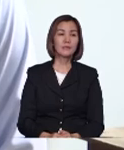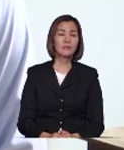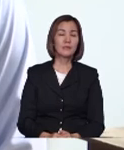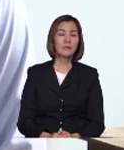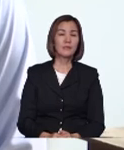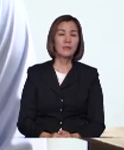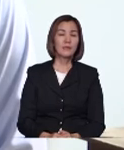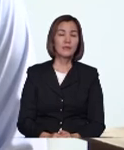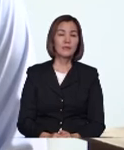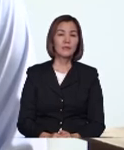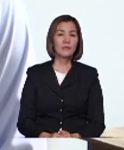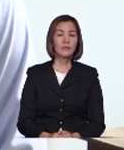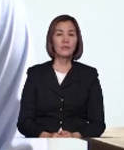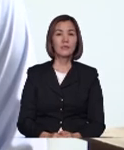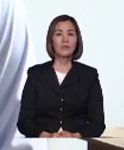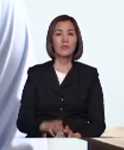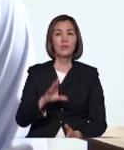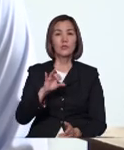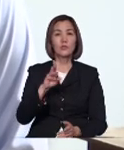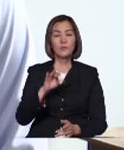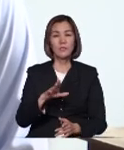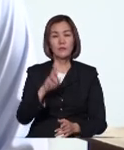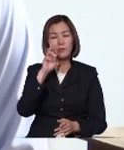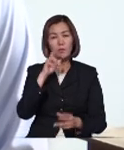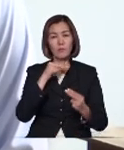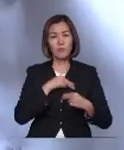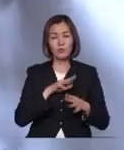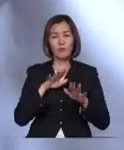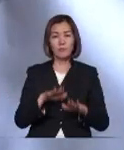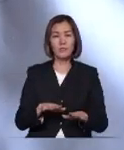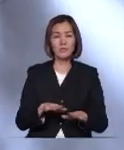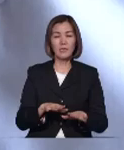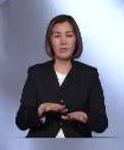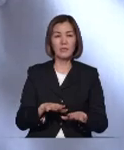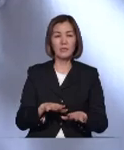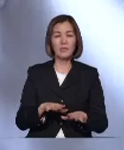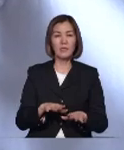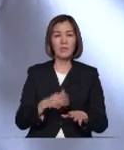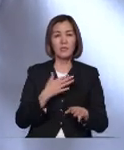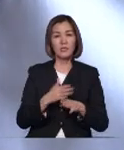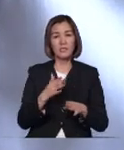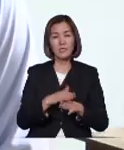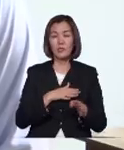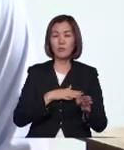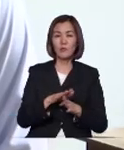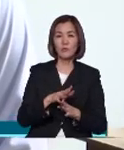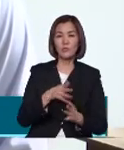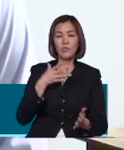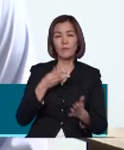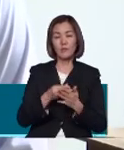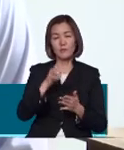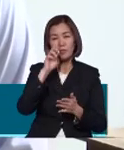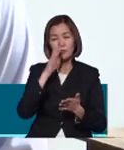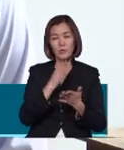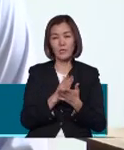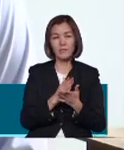использованию субсидируемые рабочие места это рата при которой заработную плату труро оплачивает государство